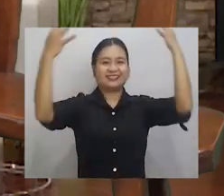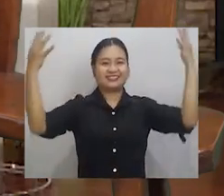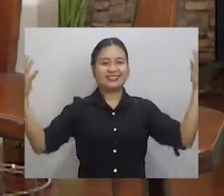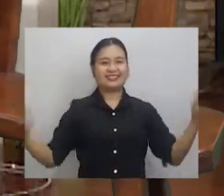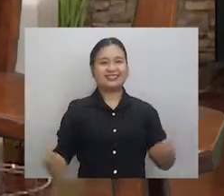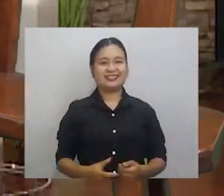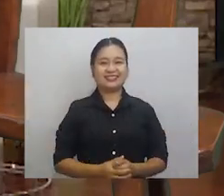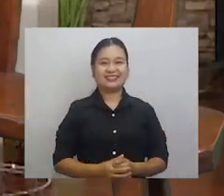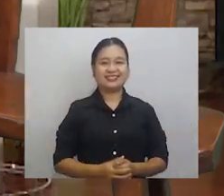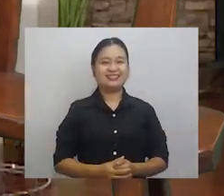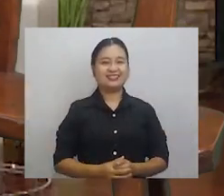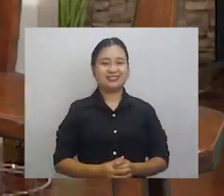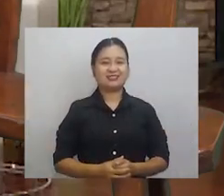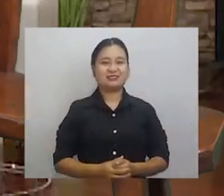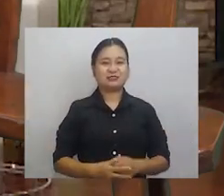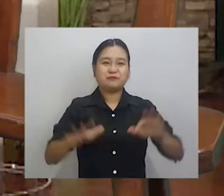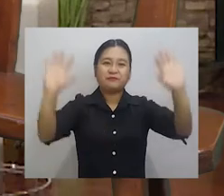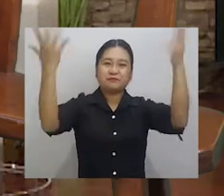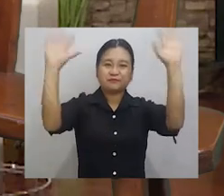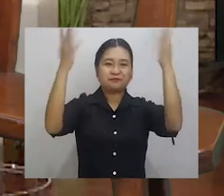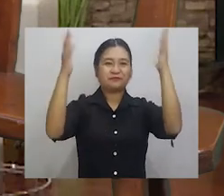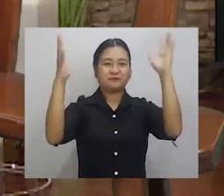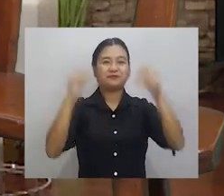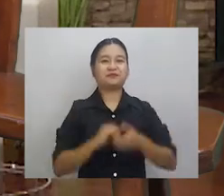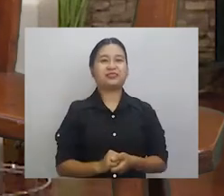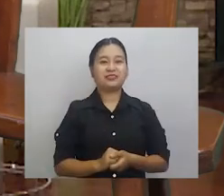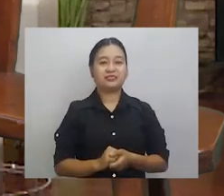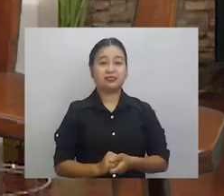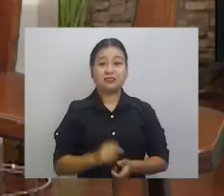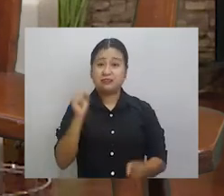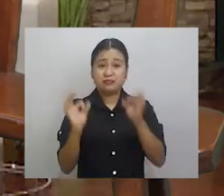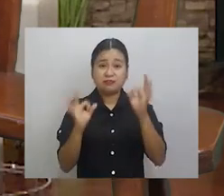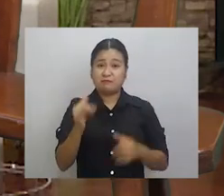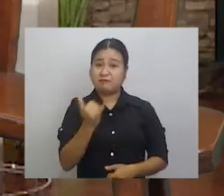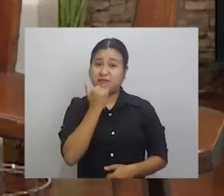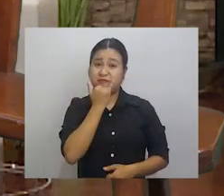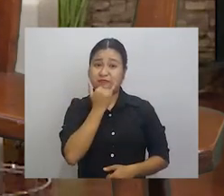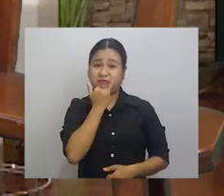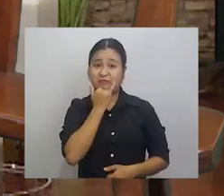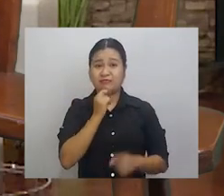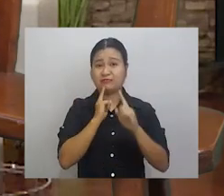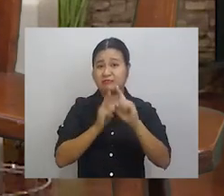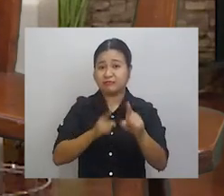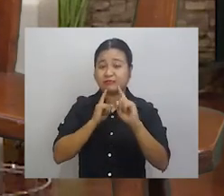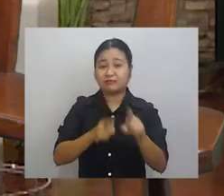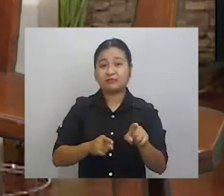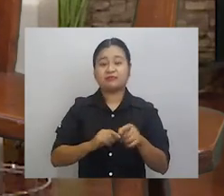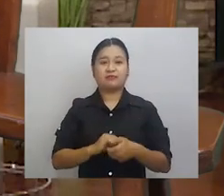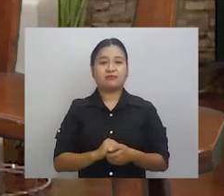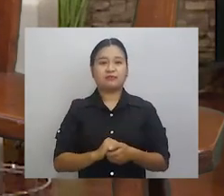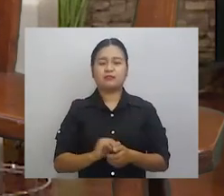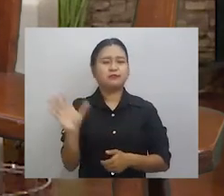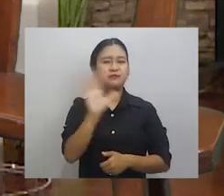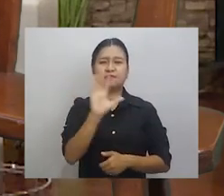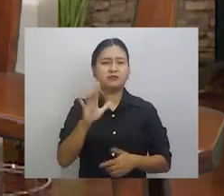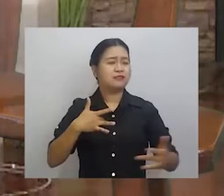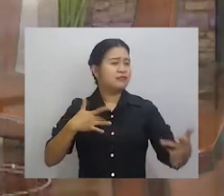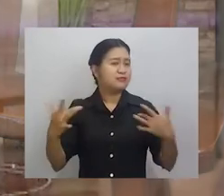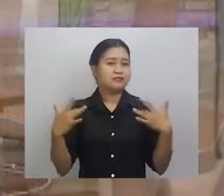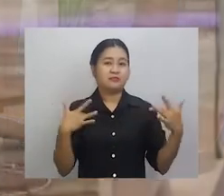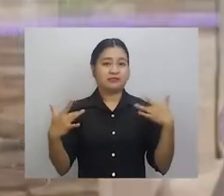1, 2, 3, 4, 5 Mabahagharing pagpupugay! At kung hindi naman nakuha ang lahat ng tamang sagot, huwag